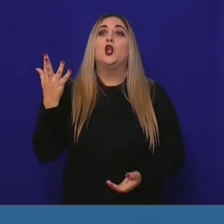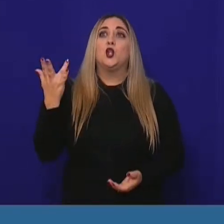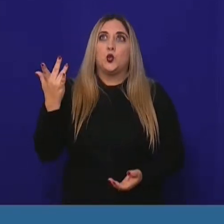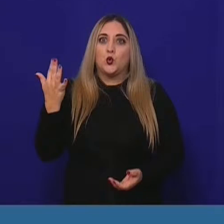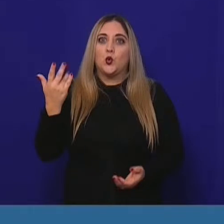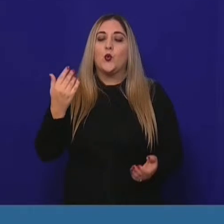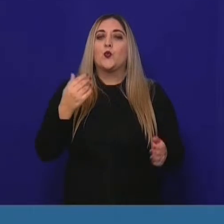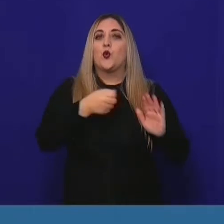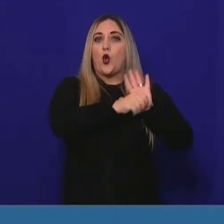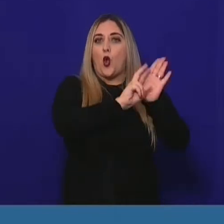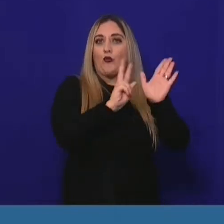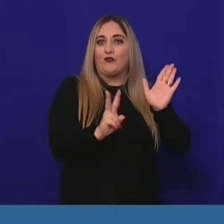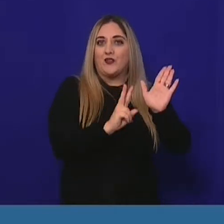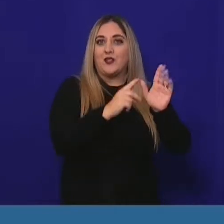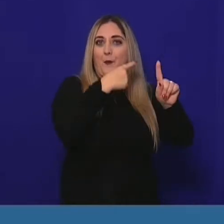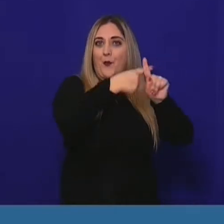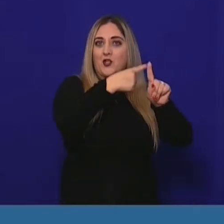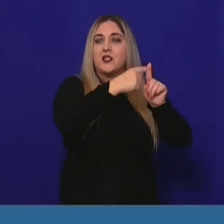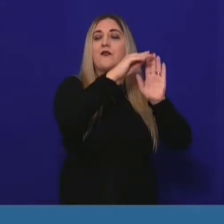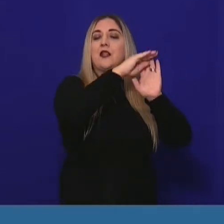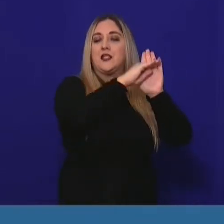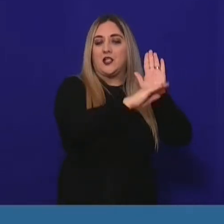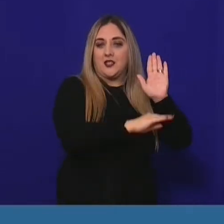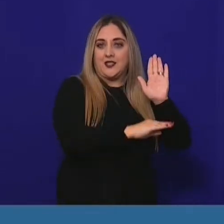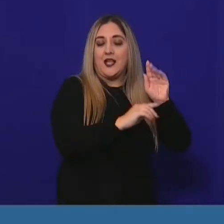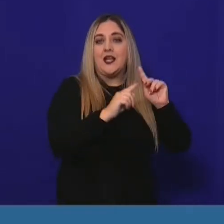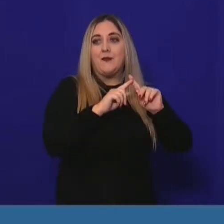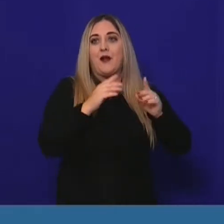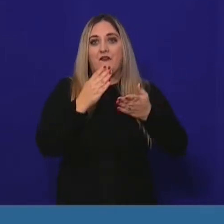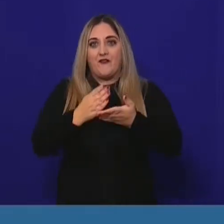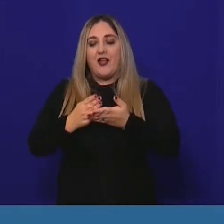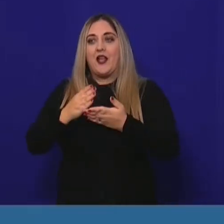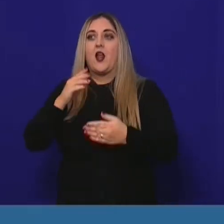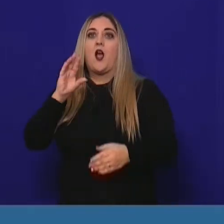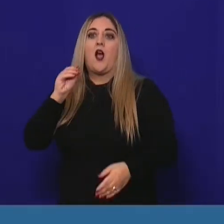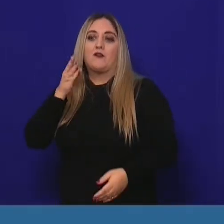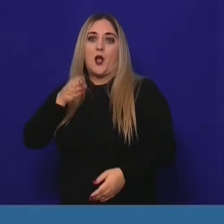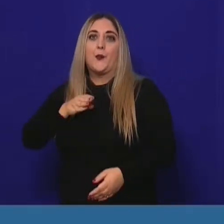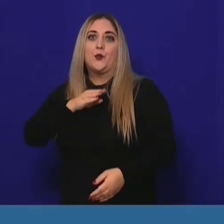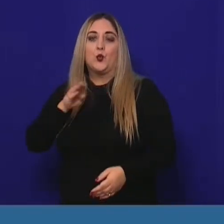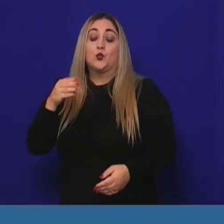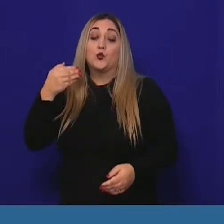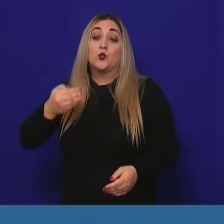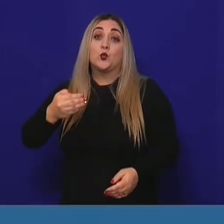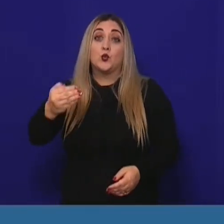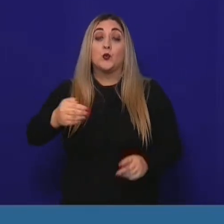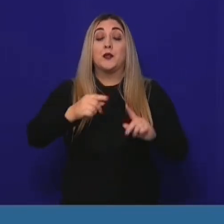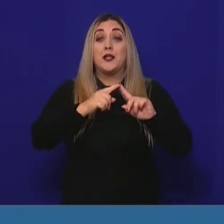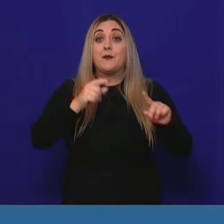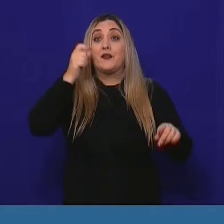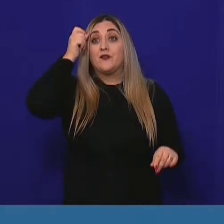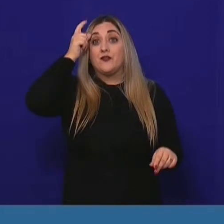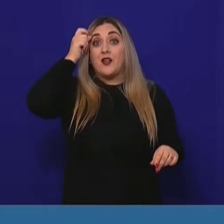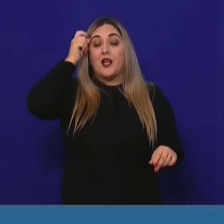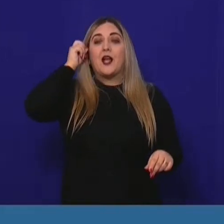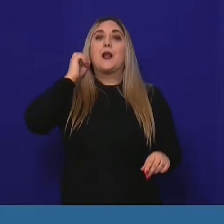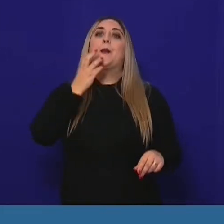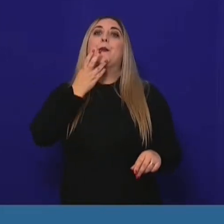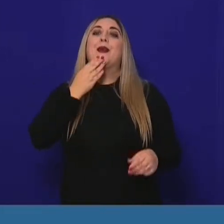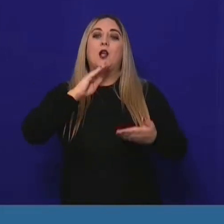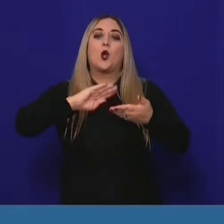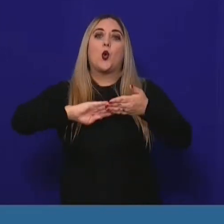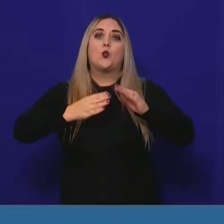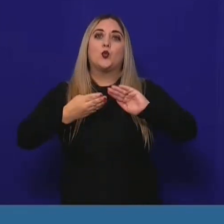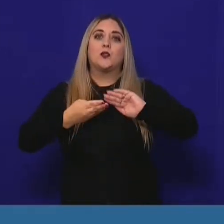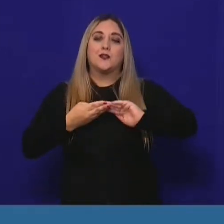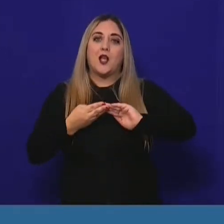jinżlu l-isfel, però xorta bħalma qegħdin taraw ta' kuljum qed ikollna l-imwiet. Irridu niftakru li meta inti għandek ir-rata